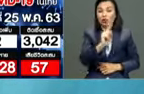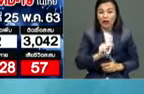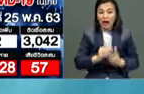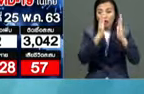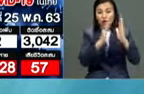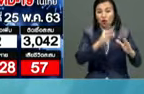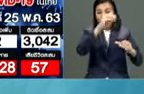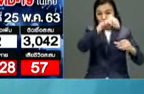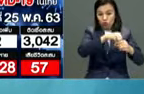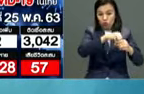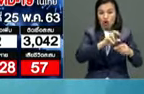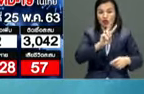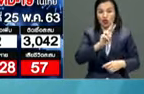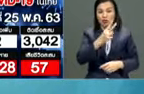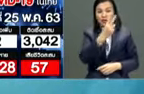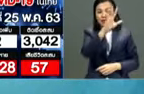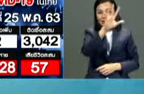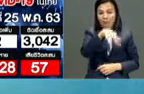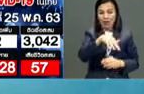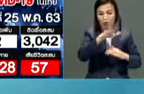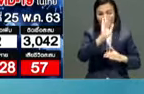คนนะครับมาดูเรื่องของสถานที่กักกันที่รัฐจัดให้ส่วนกลางและส่วนภูมิภาคก็จะเห็นนะครับว่ามีเรื่องต่างๆเนี่ยนะครับให้สาสมบัตรมานะครับผู้เข้ากับกันสะสมนี้20,000